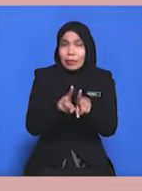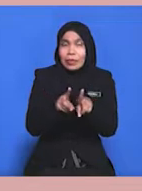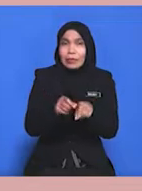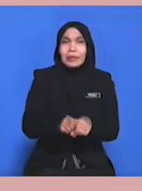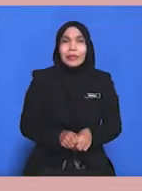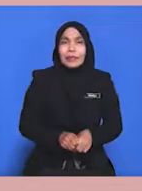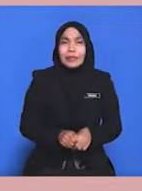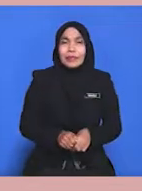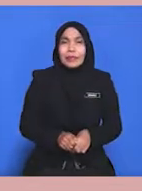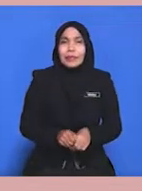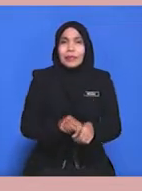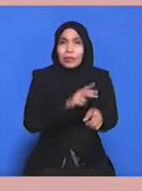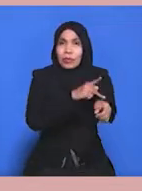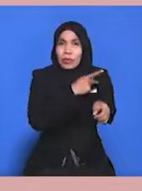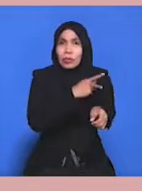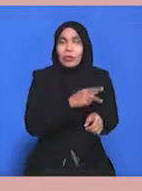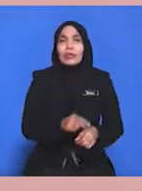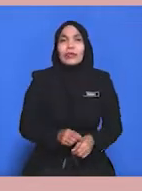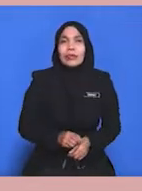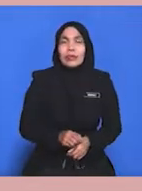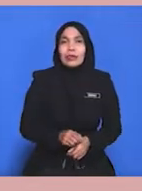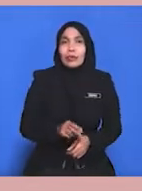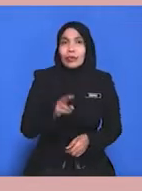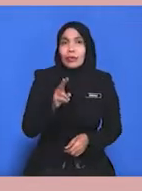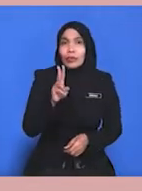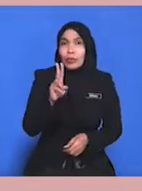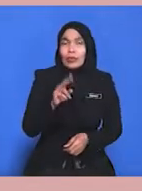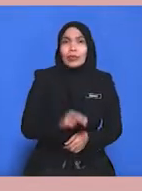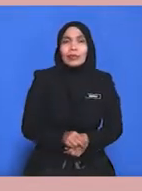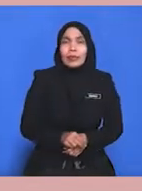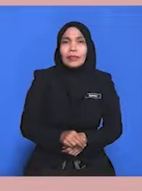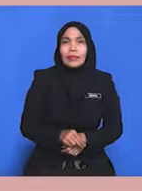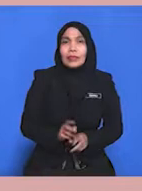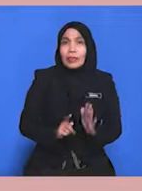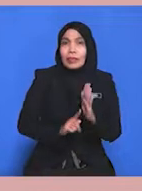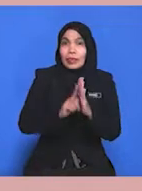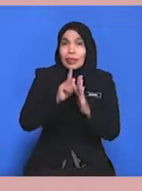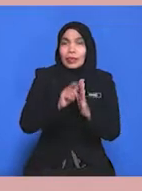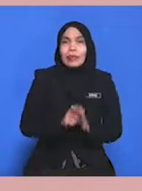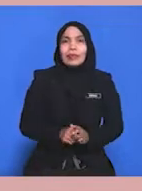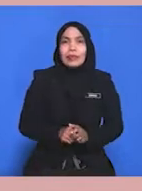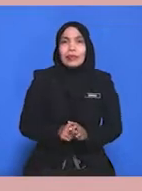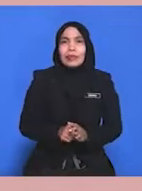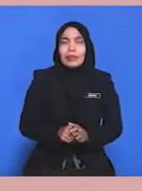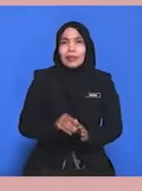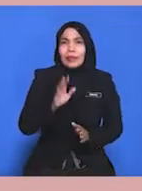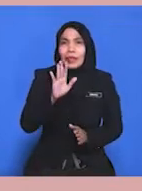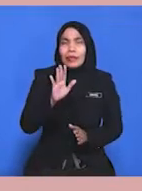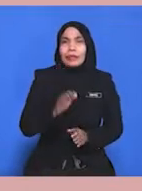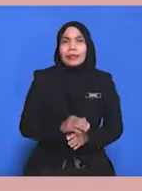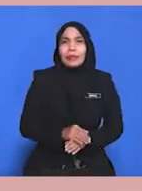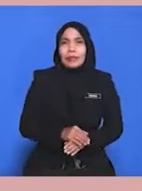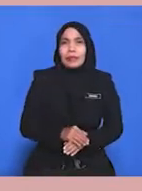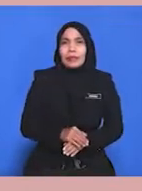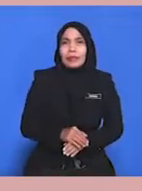Kuasa 2 tertinggi bagi N bersamaan dengan 5 ialah 8, iaitu 2 kuasa 3.